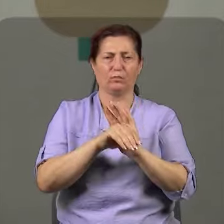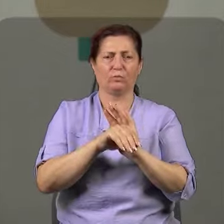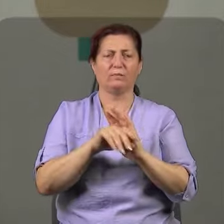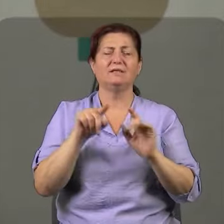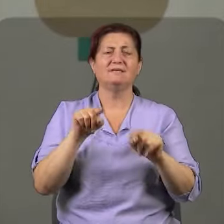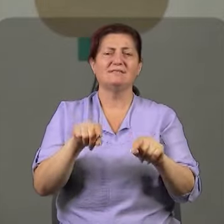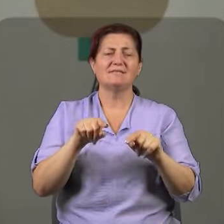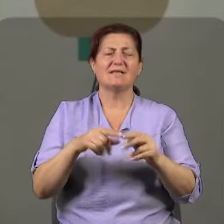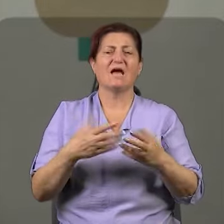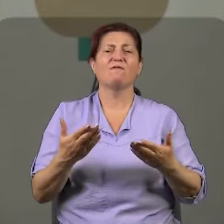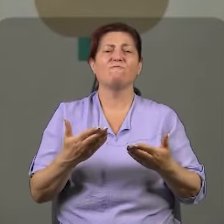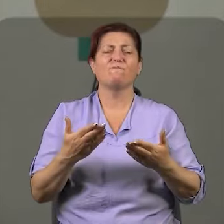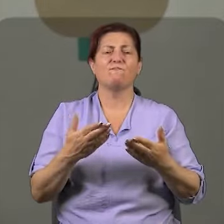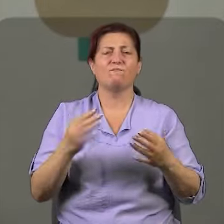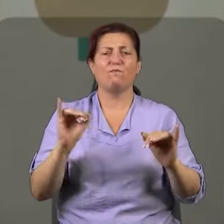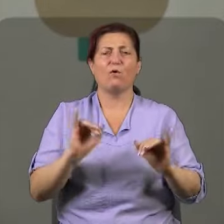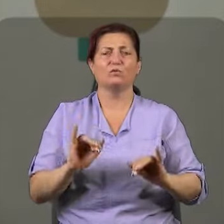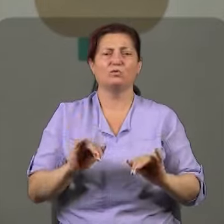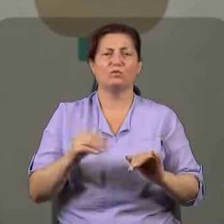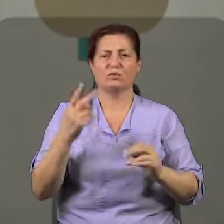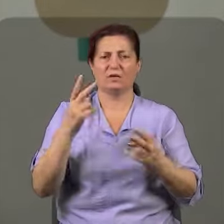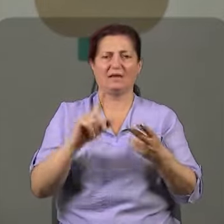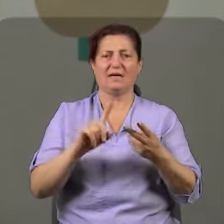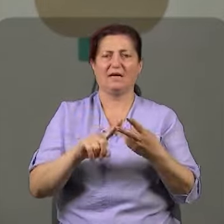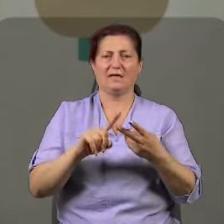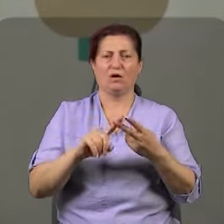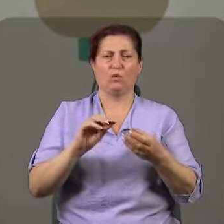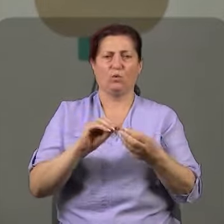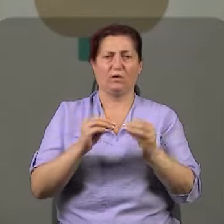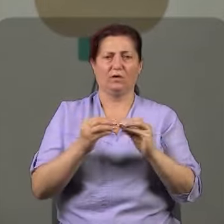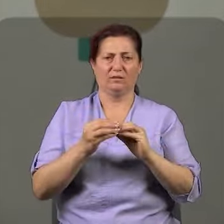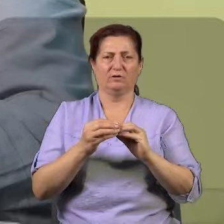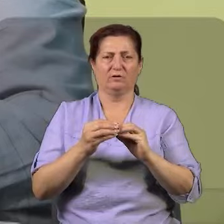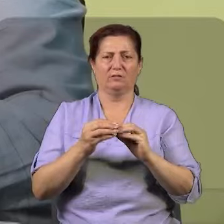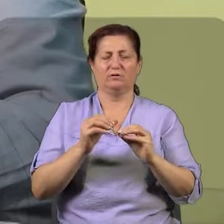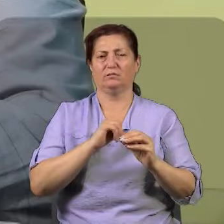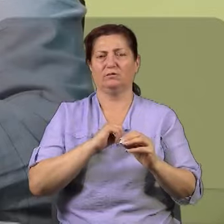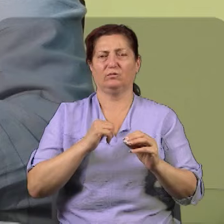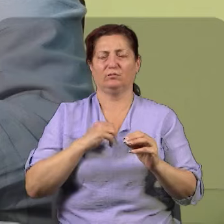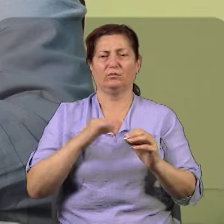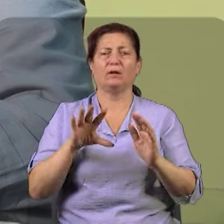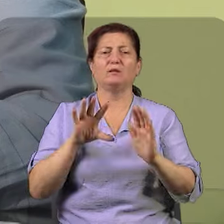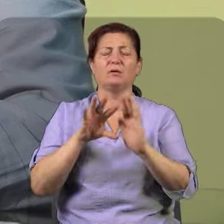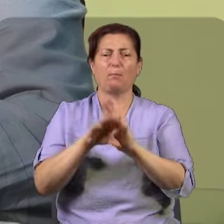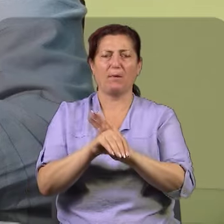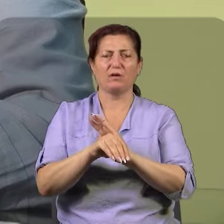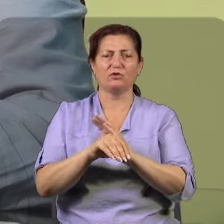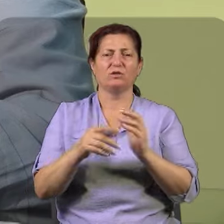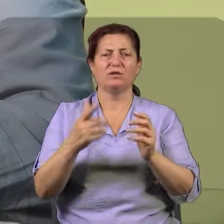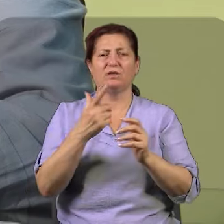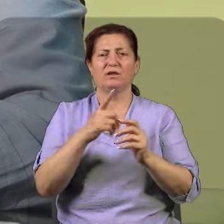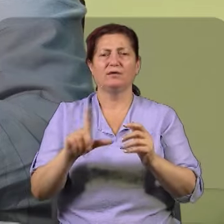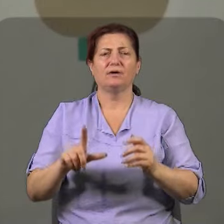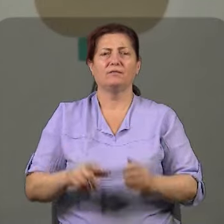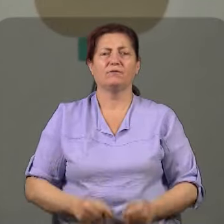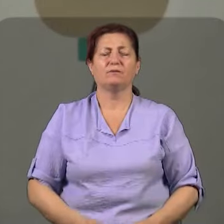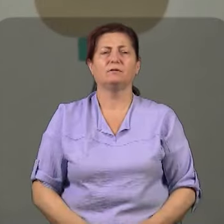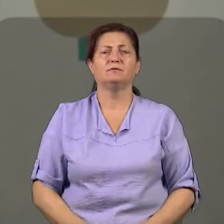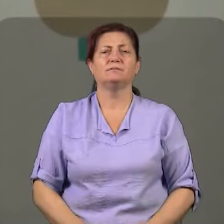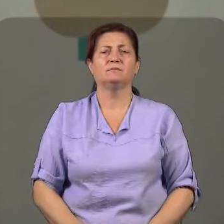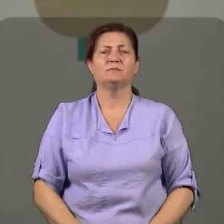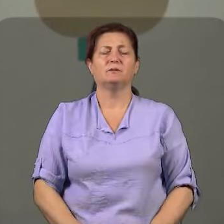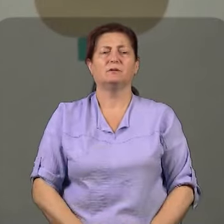սա էլ ոնց որ երկրորդ խնդիրն է այդ ոնց որ հարաբերակցության մեջ, և անցած